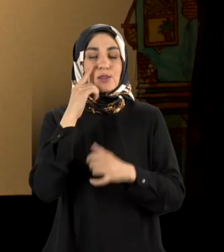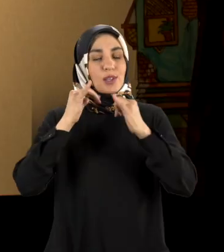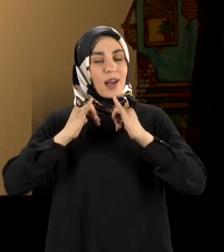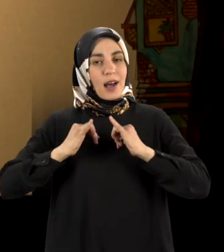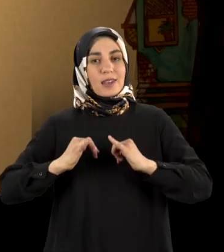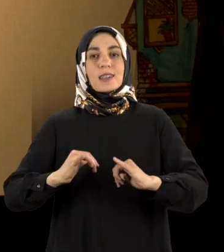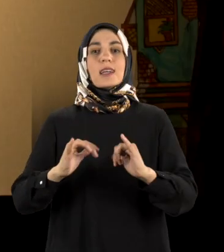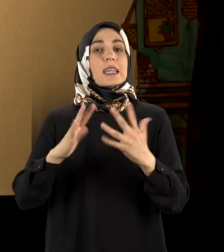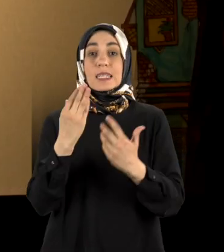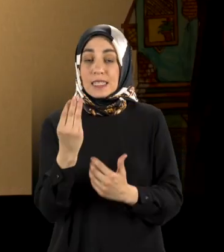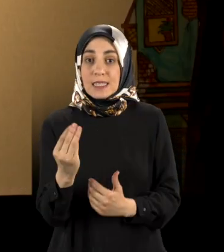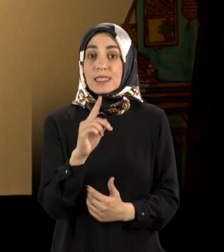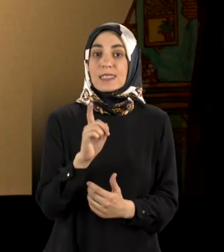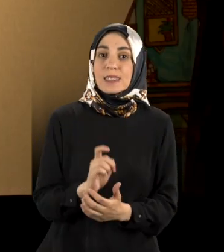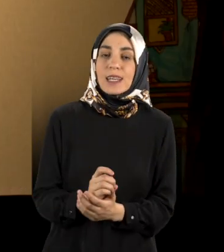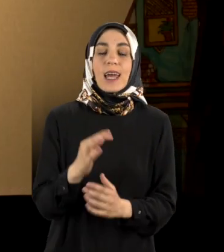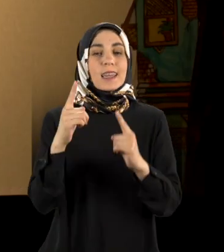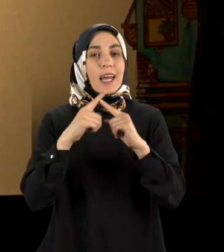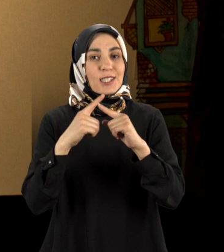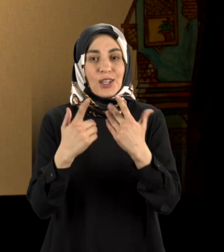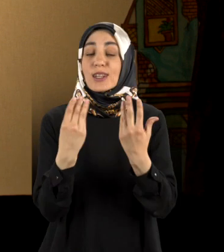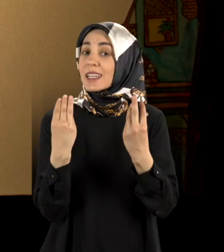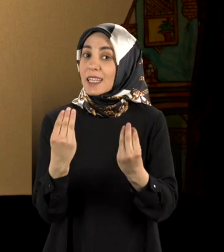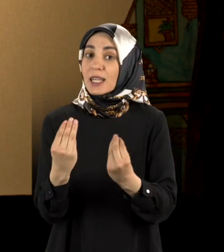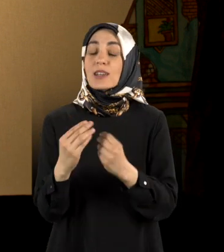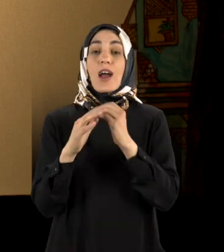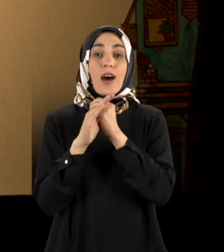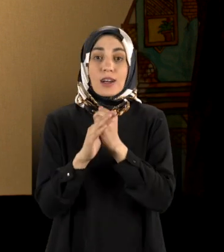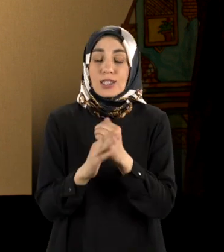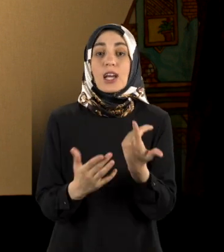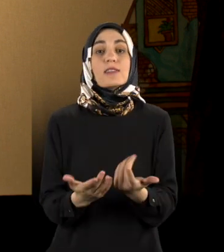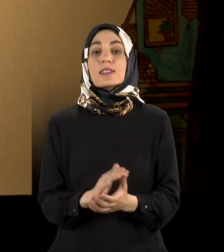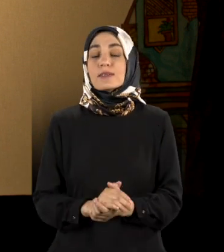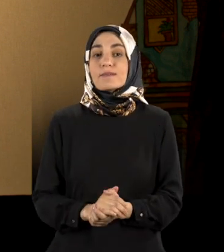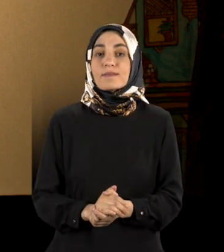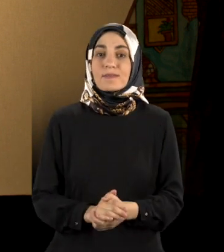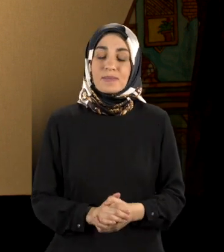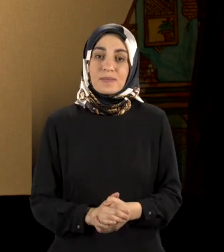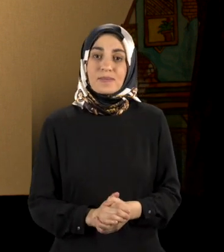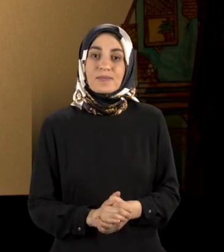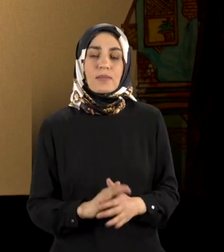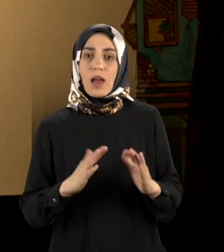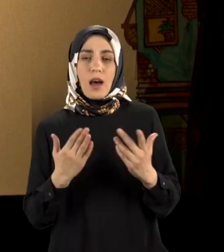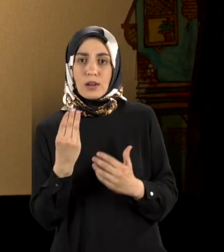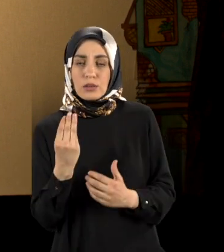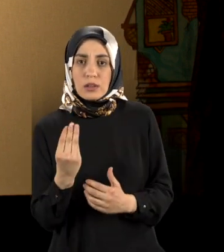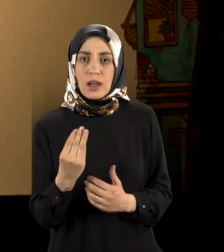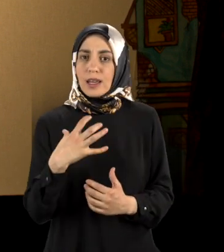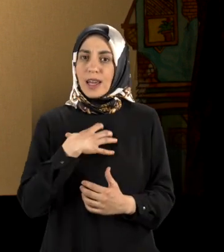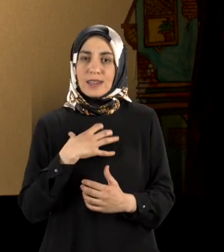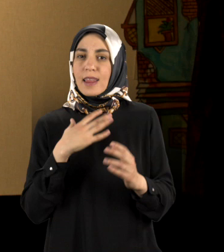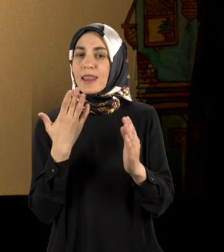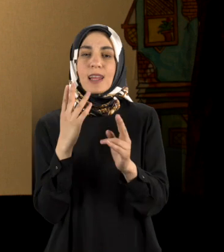kızdırırsan da seni görünce rahatlıyor Sun nasılsın Teşekkür ederim iyiyim ha O cihazı